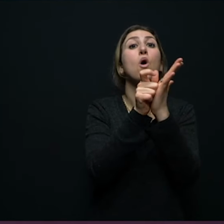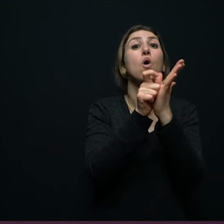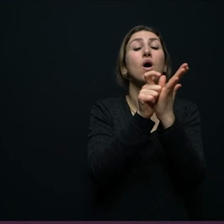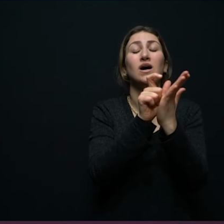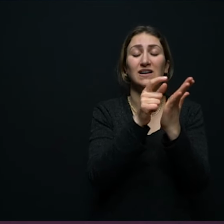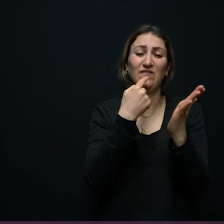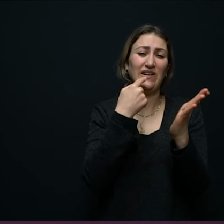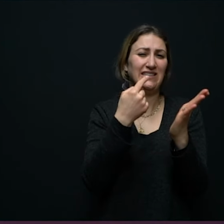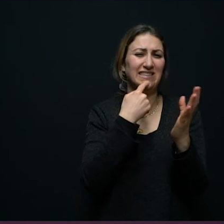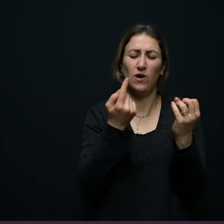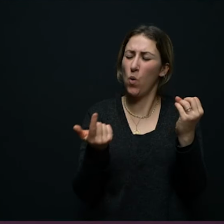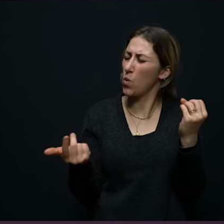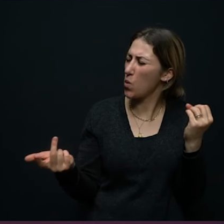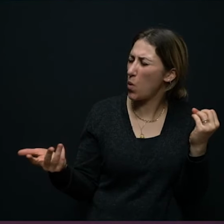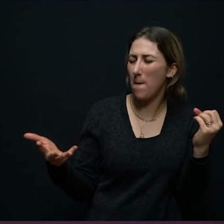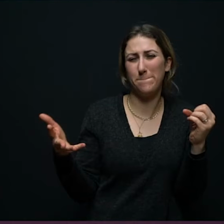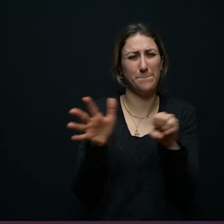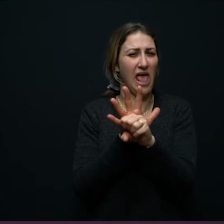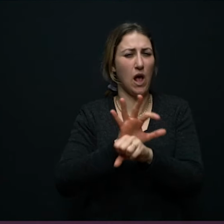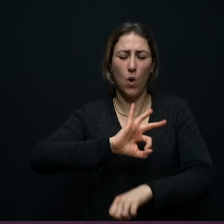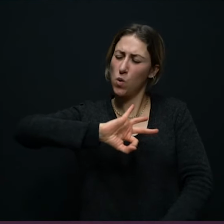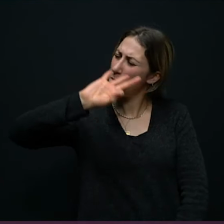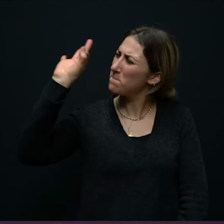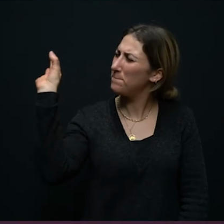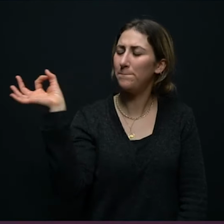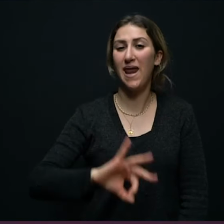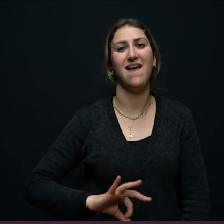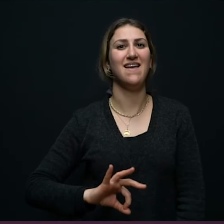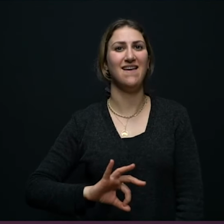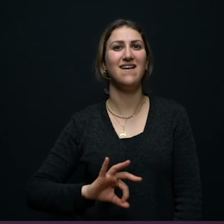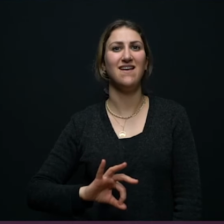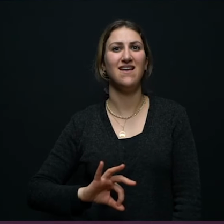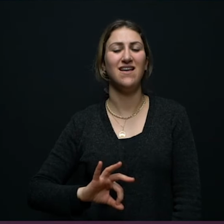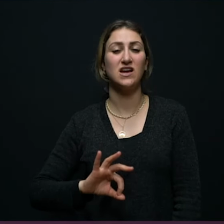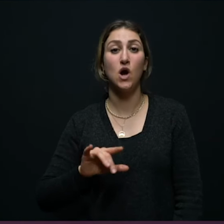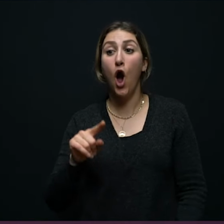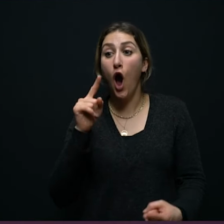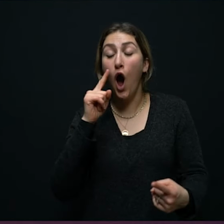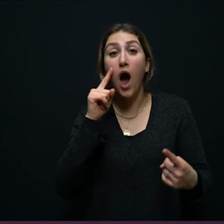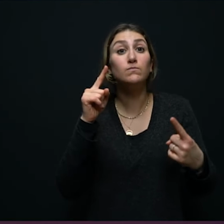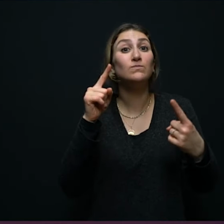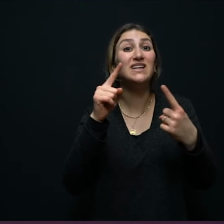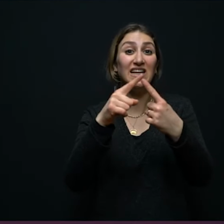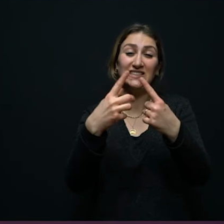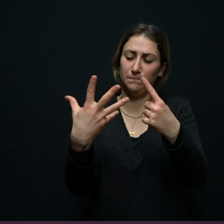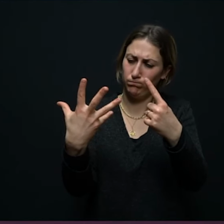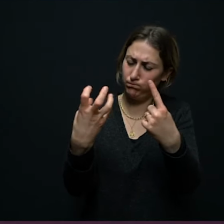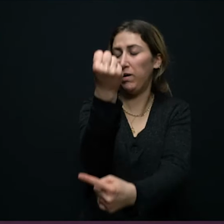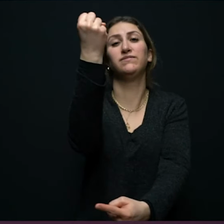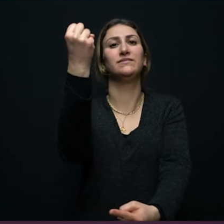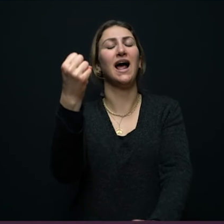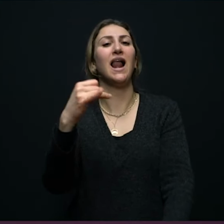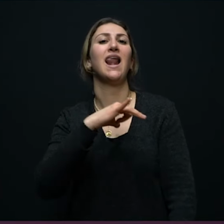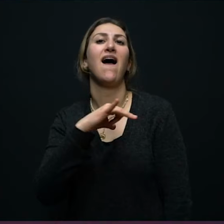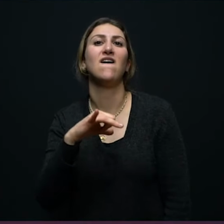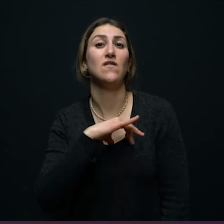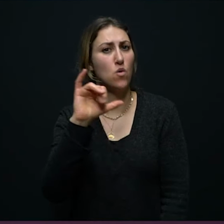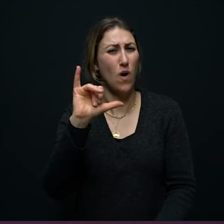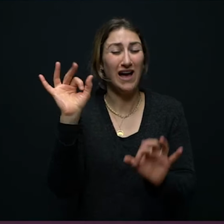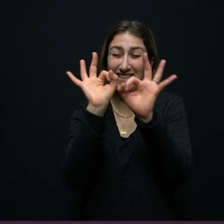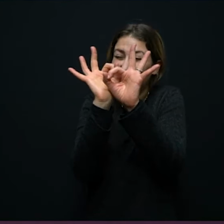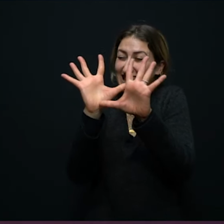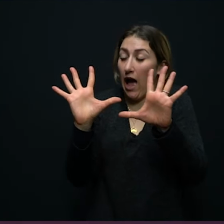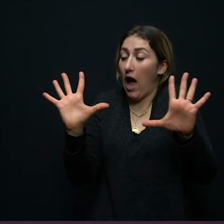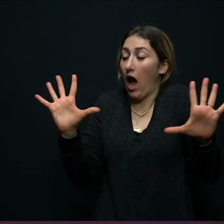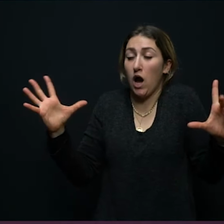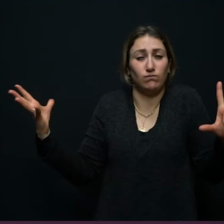complète qui atteint le but une sainteté total une sainteté qui atteint le but